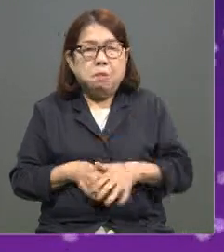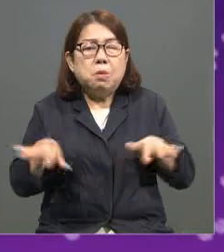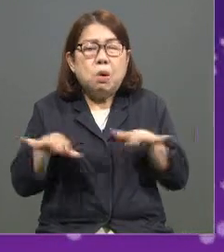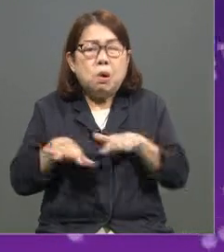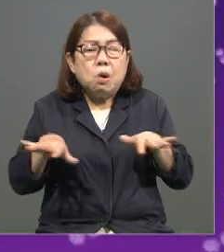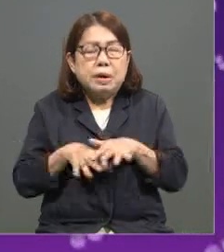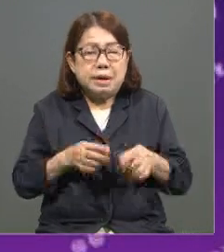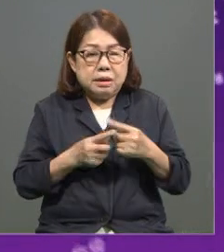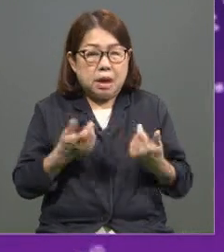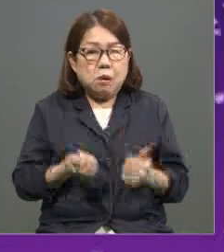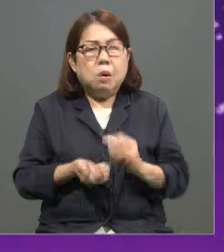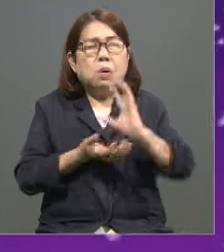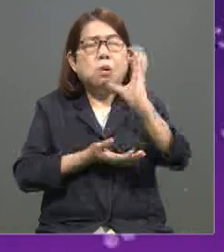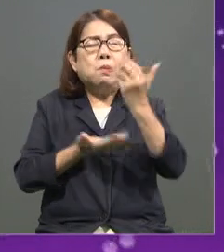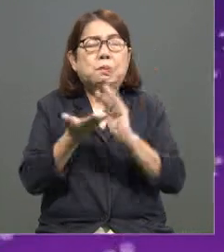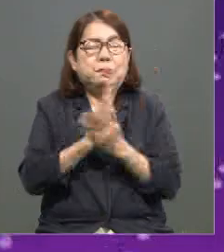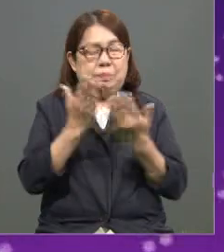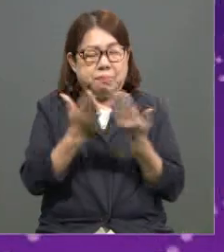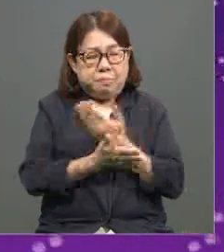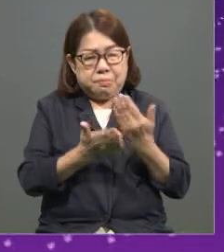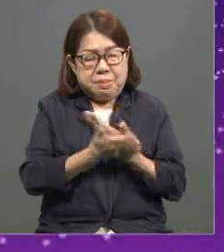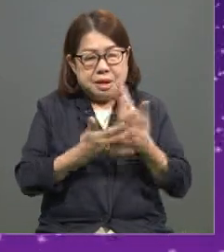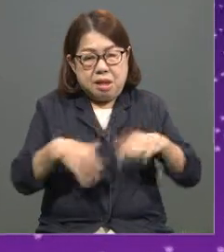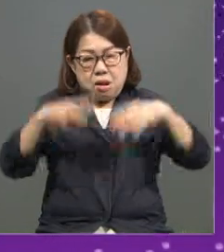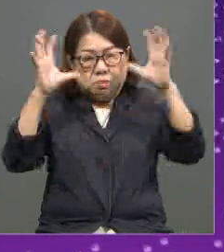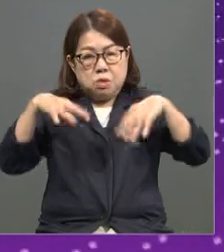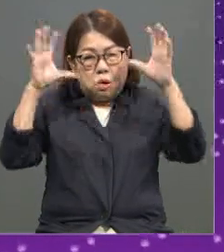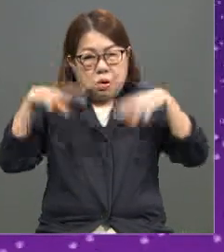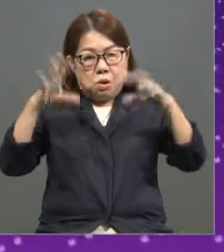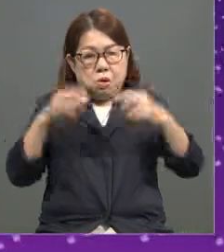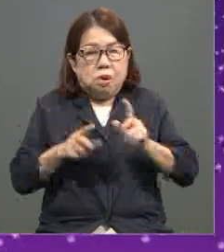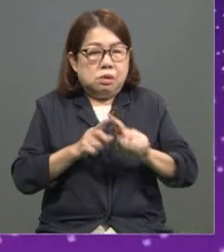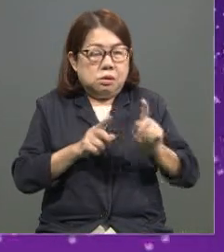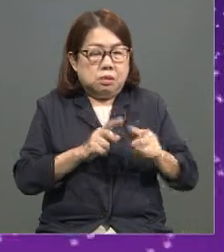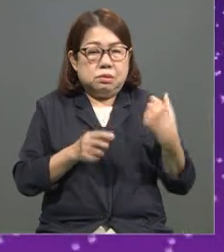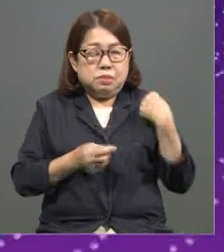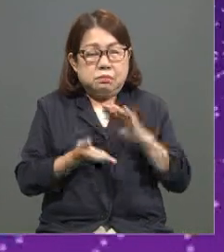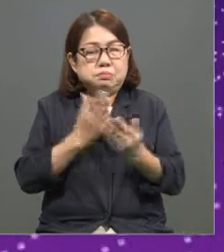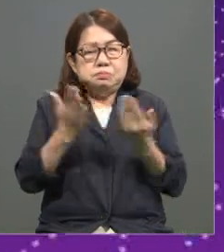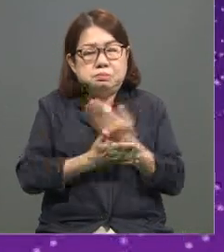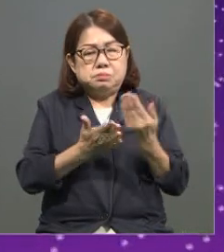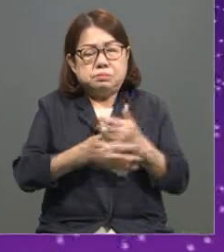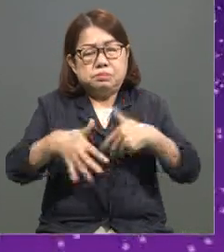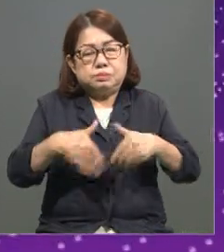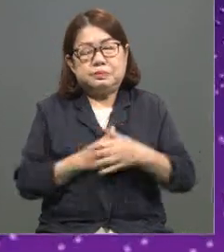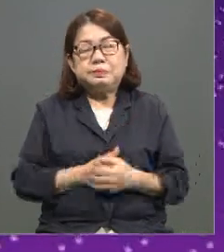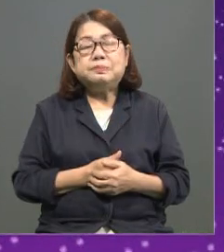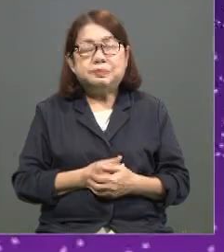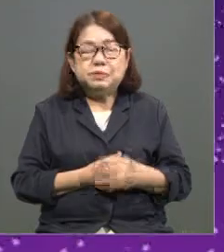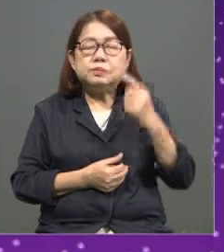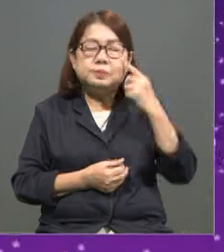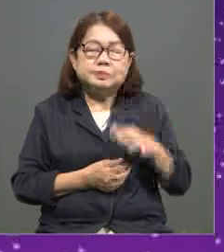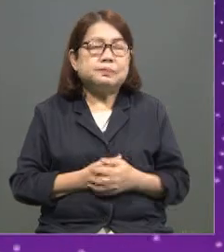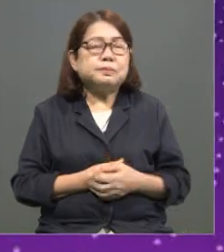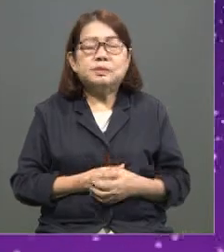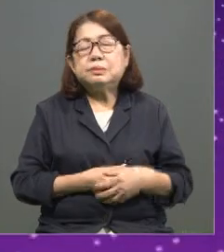นอนนะสภาพอากาศมันเปลี่ยนไปฝนฟ้ามันก็มากขึ้นแล้วก็อะไรมันก็เปลี่ยนไปด้วยแต่ชาวบ้านก็บอกว่าจะว่าชินมันก็ชินจะว่า